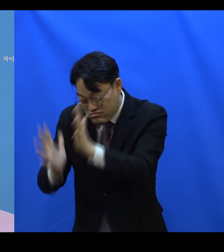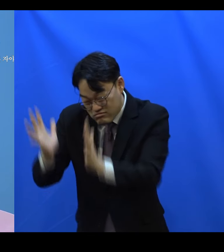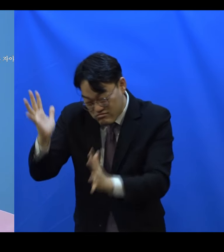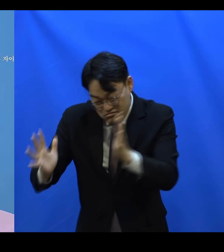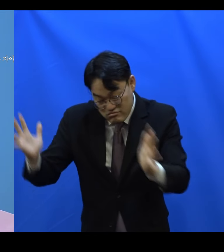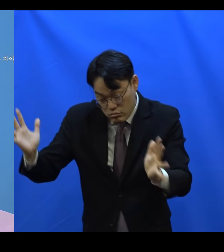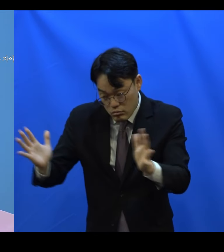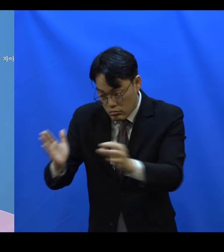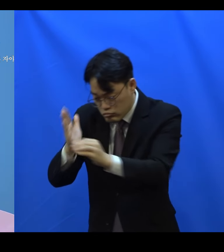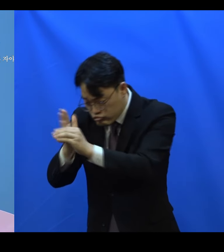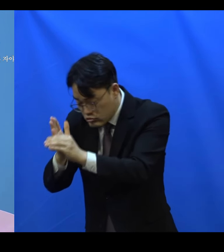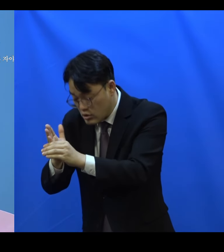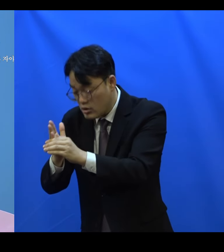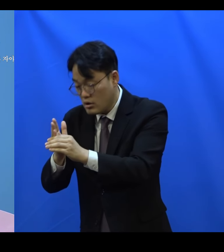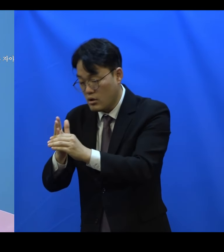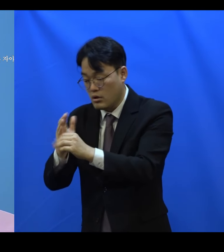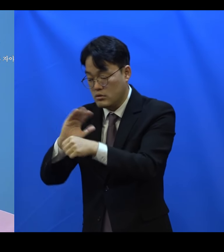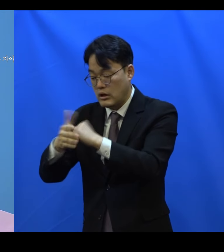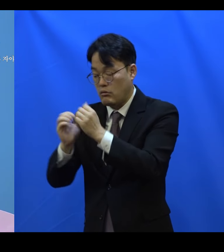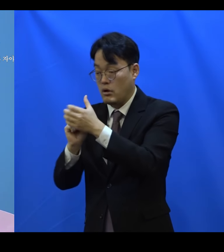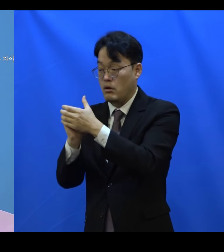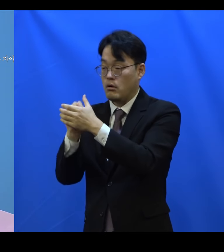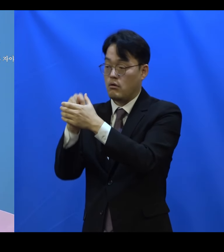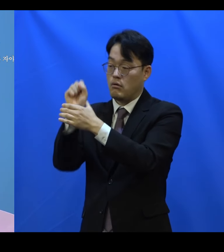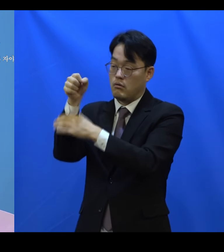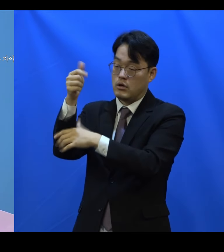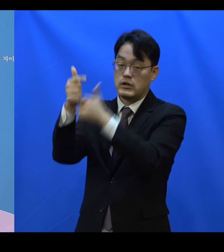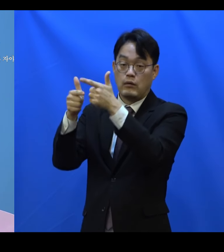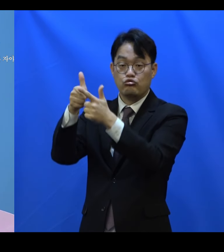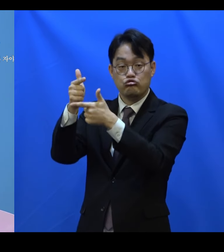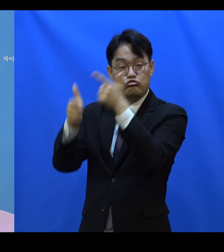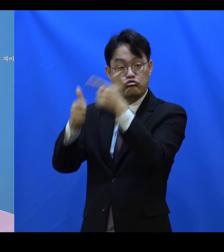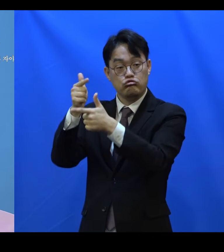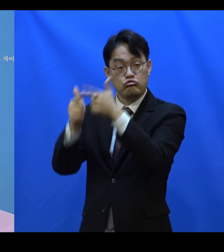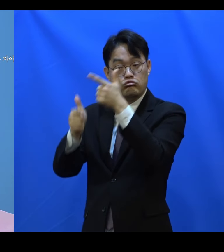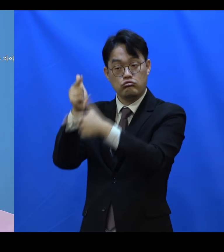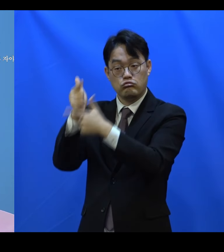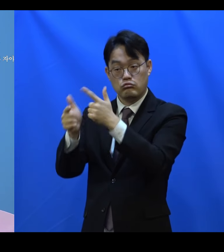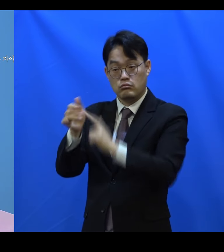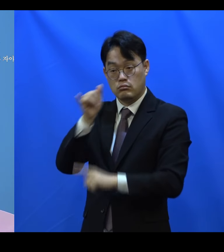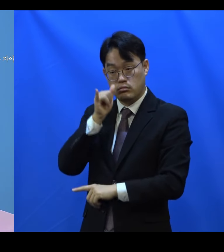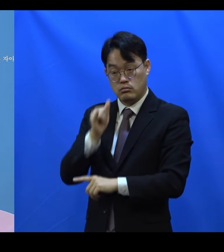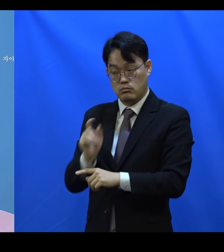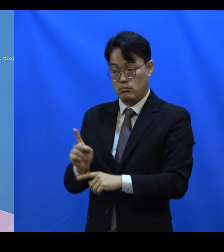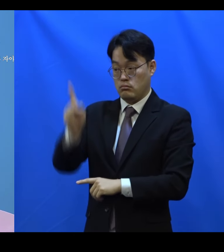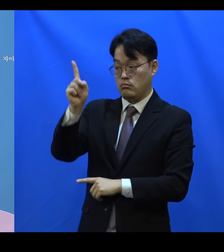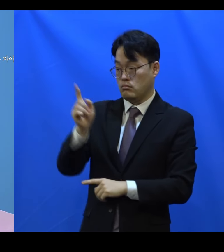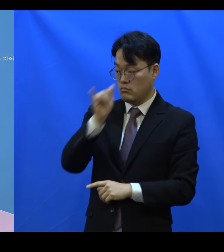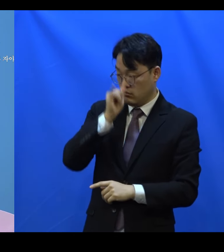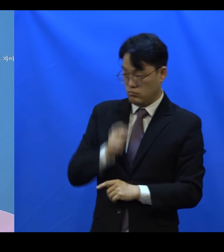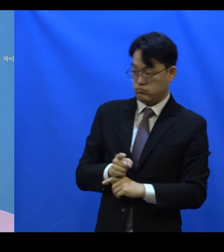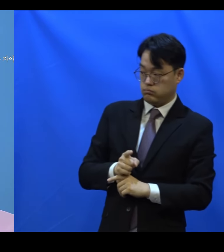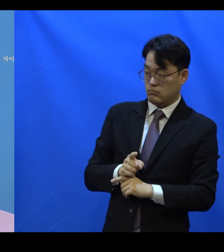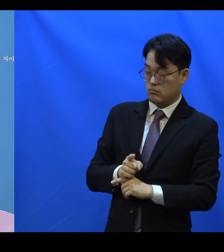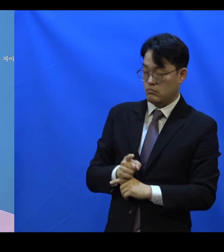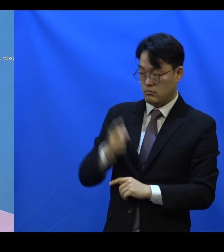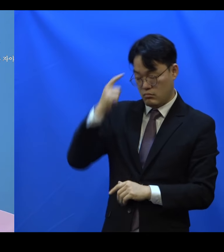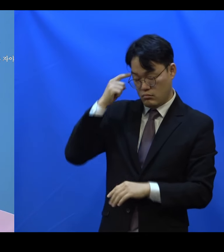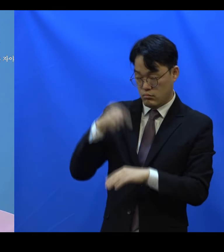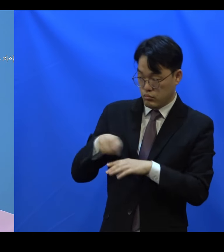것이죠. 그러니까 전혀 기대하지 않았던 곳에서 눈에 띄게 서 있는 모습입니다.